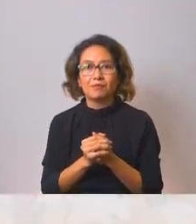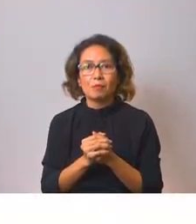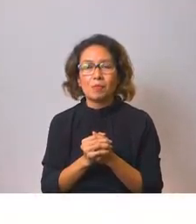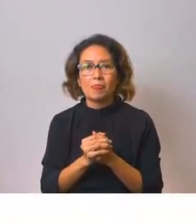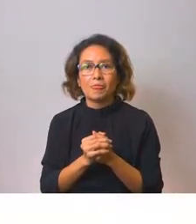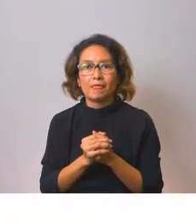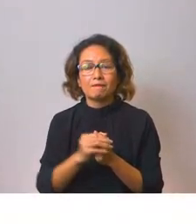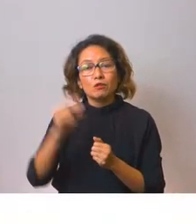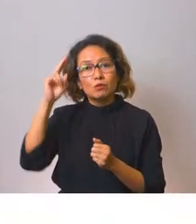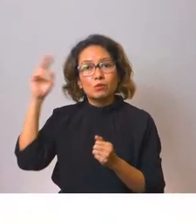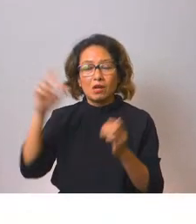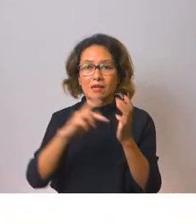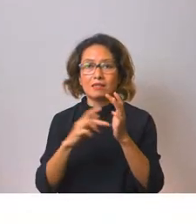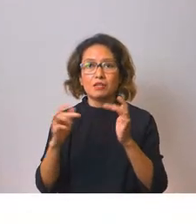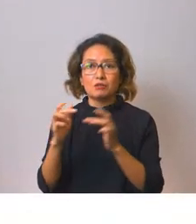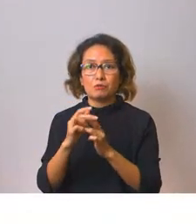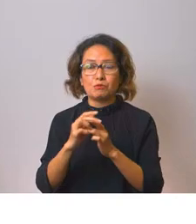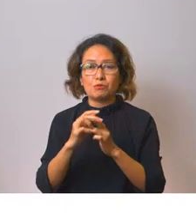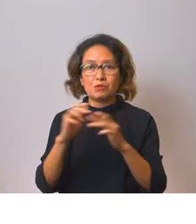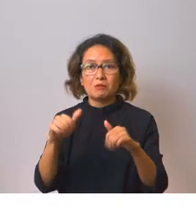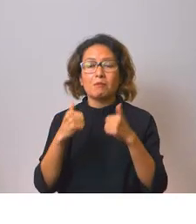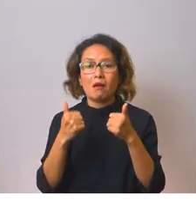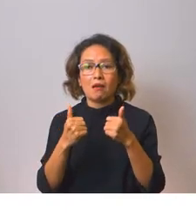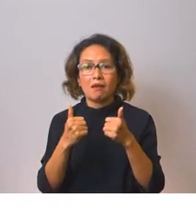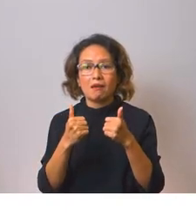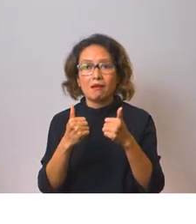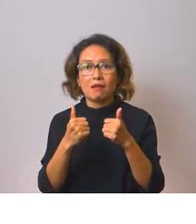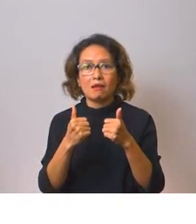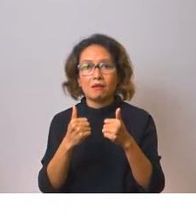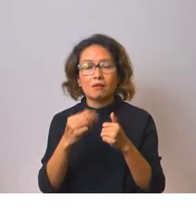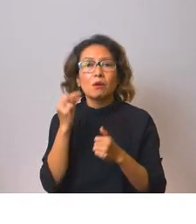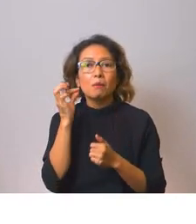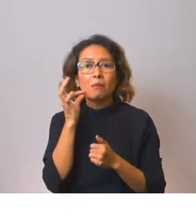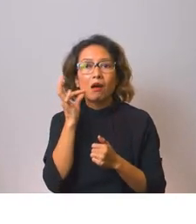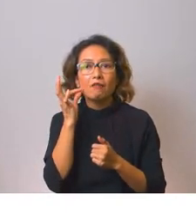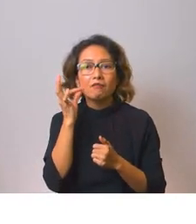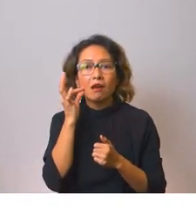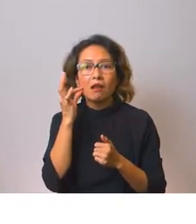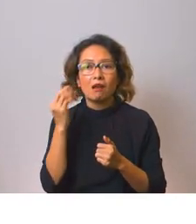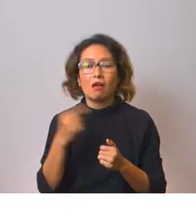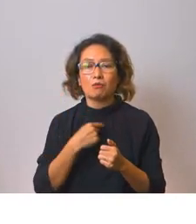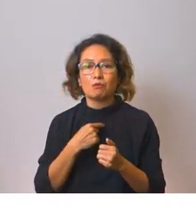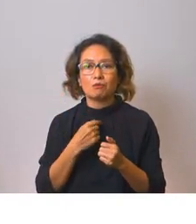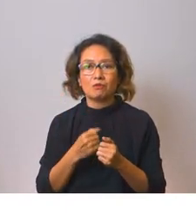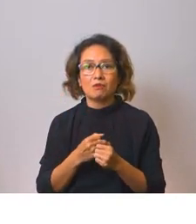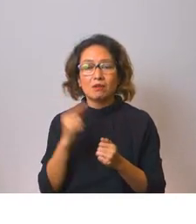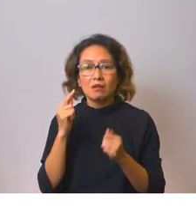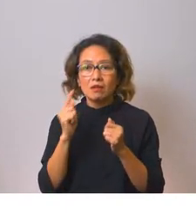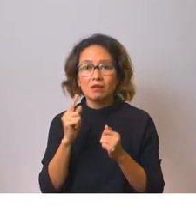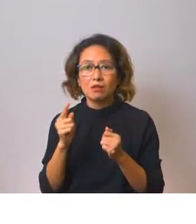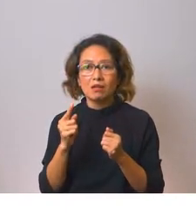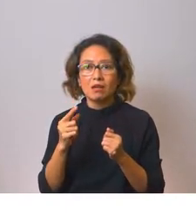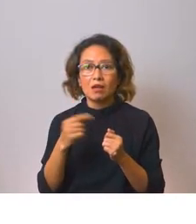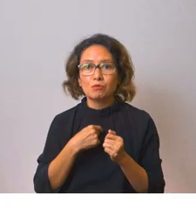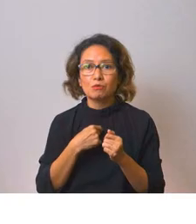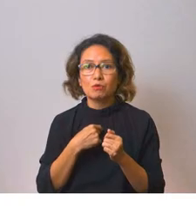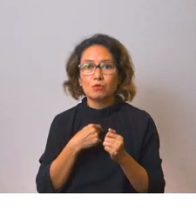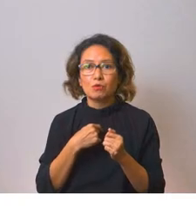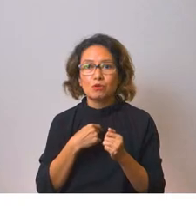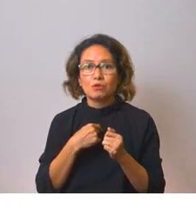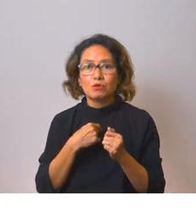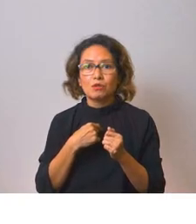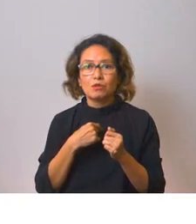Tuhan Yesus yang baik, maafkan aku karena aku